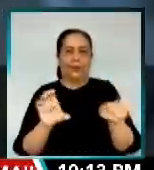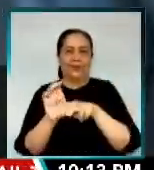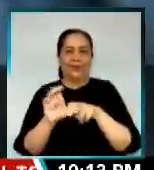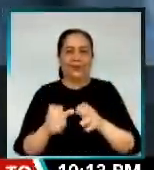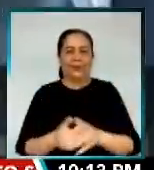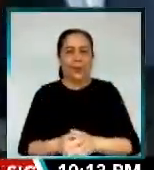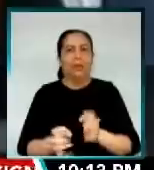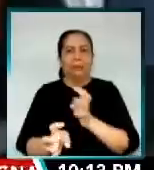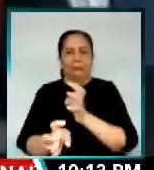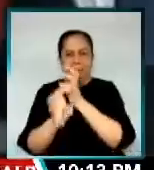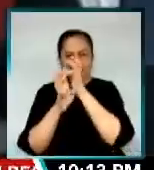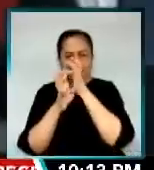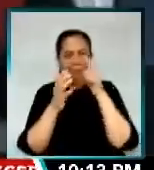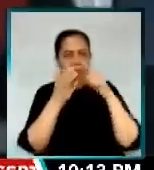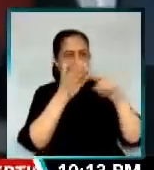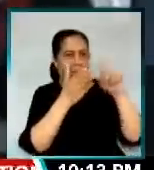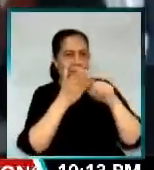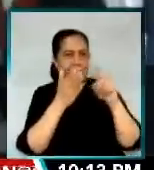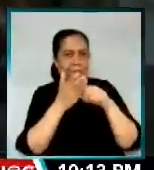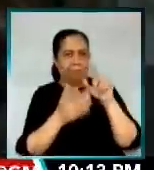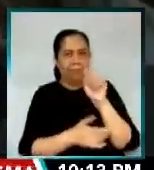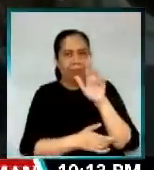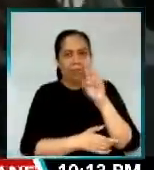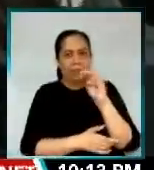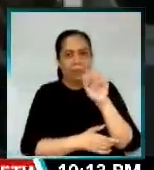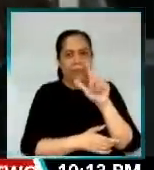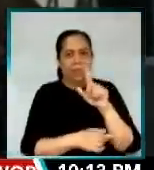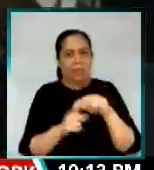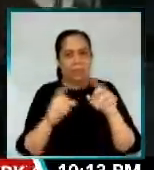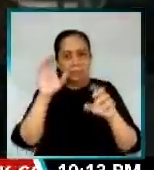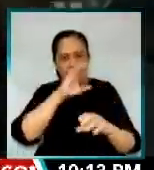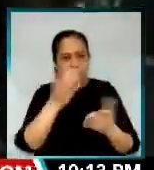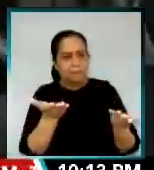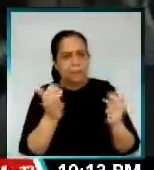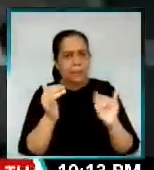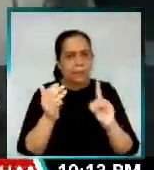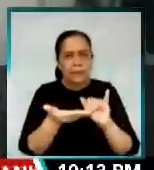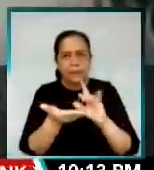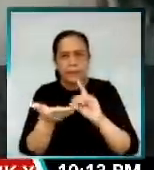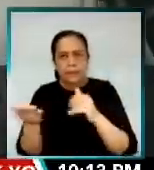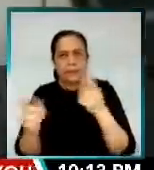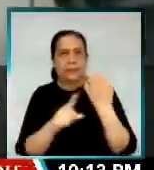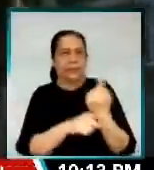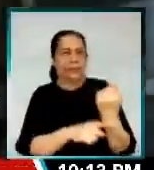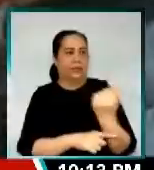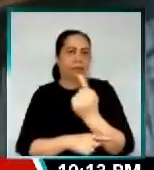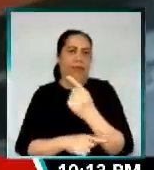ang inspeksyon sa terminal at hinahanapan ng ID ang bawat pasahero.